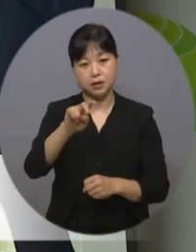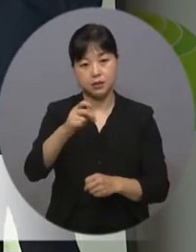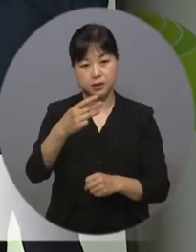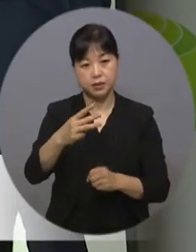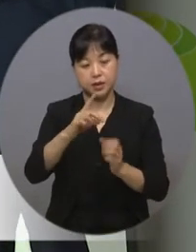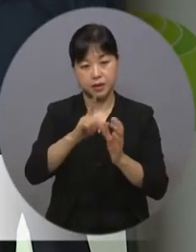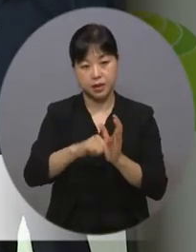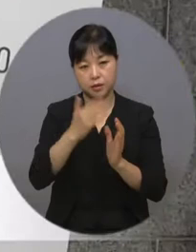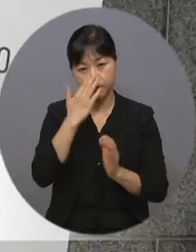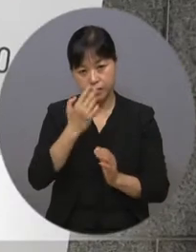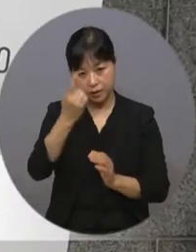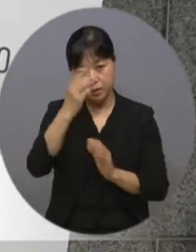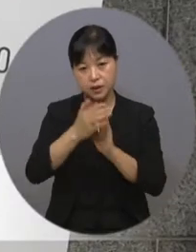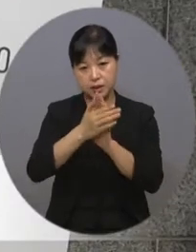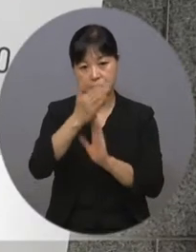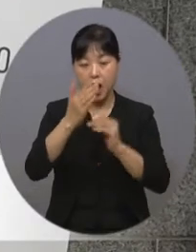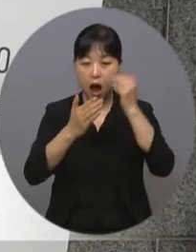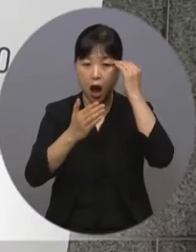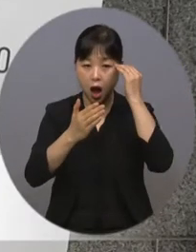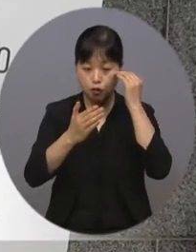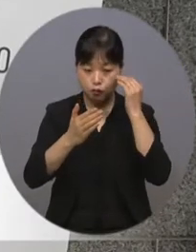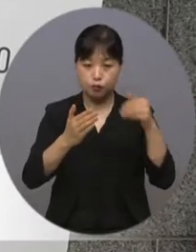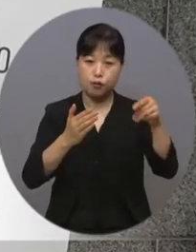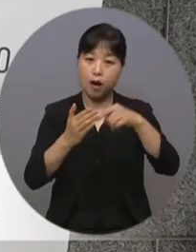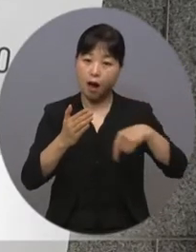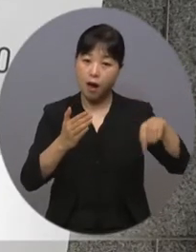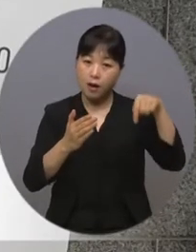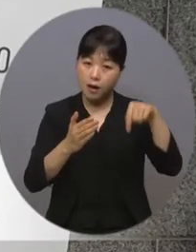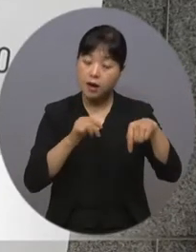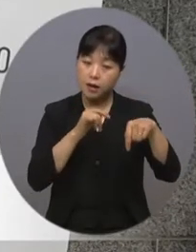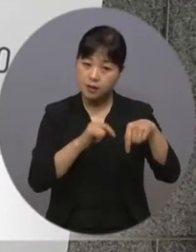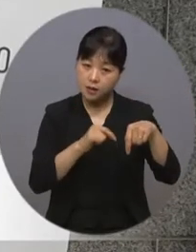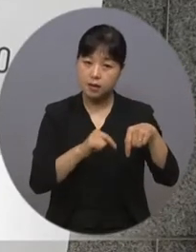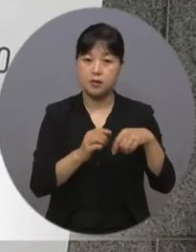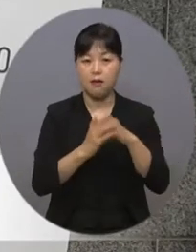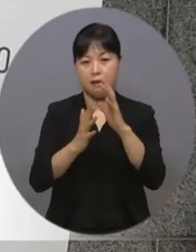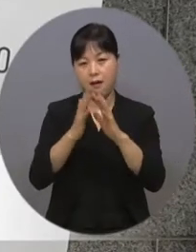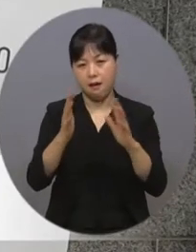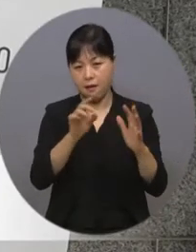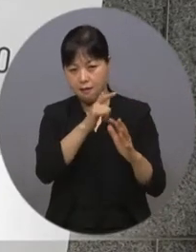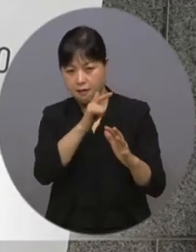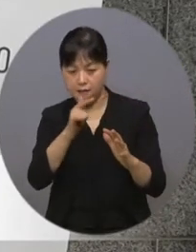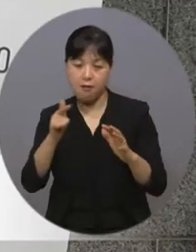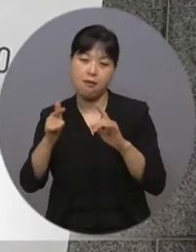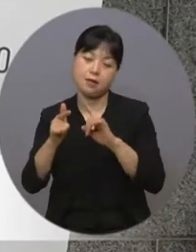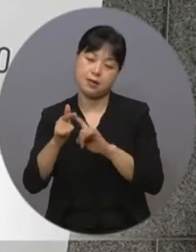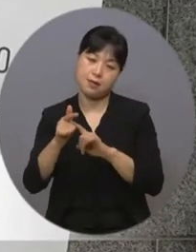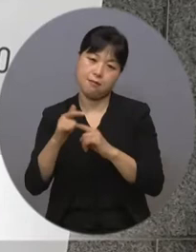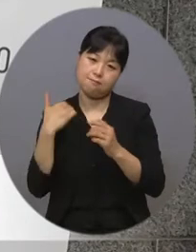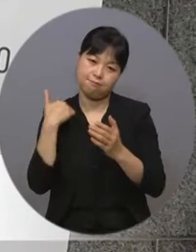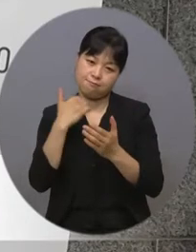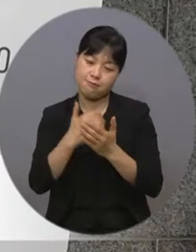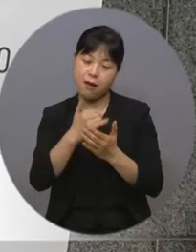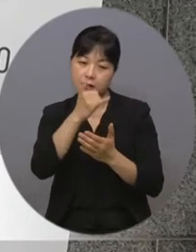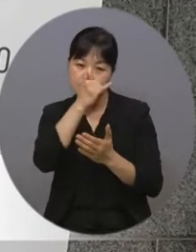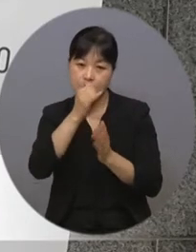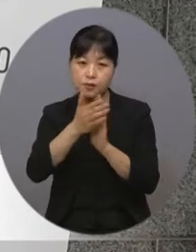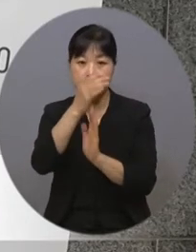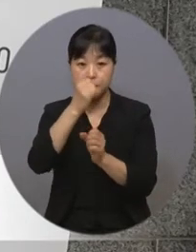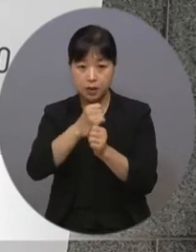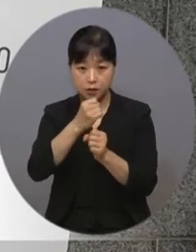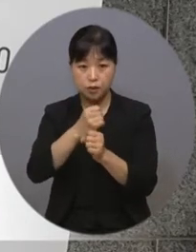2023년 순천시는 명실공히 대한민국 생태수도 뿐만 아니라 대한민국 국가정원 1호 도시